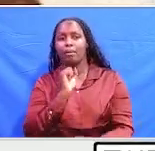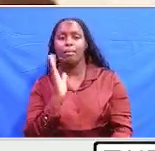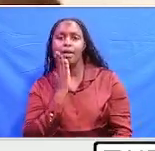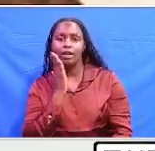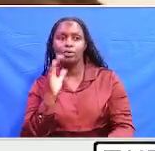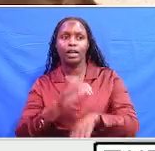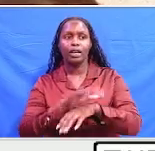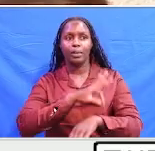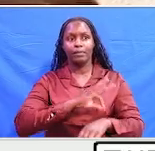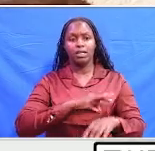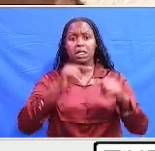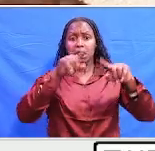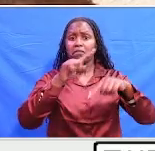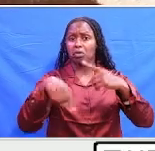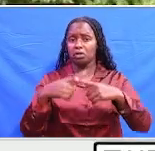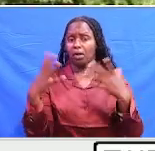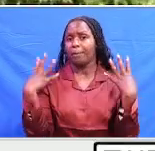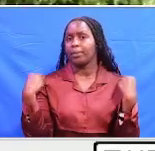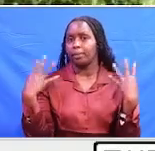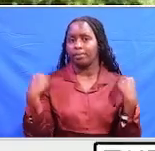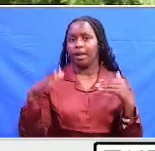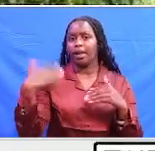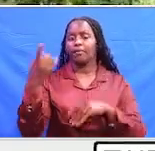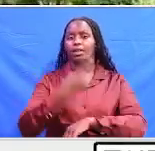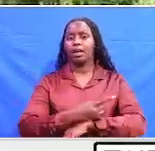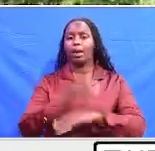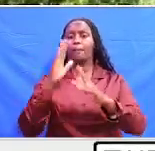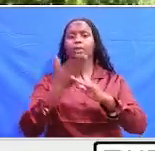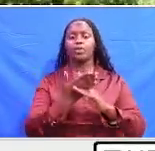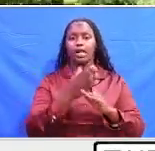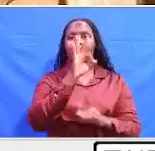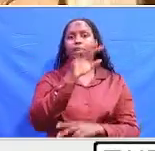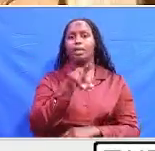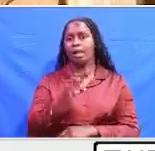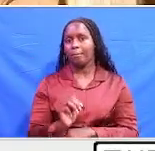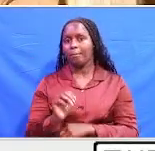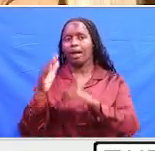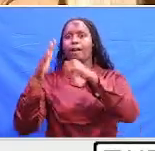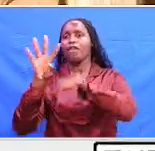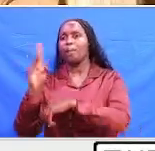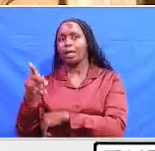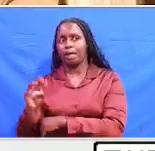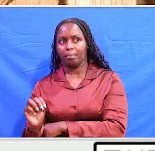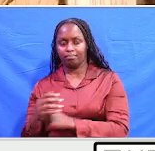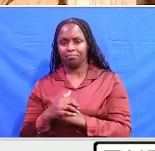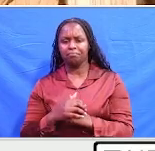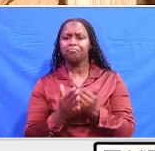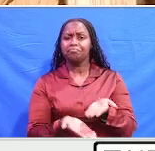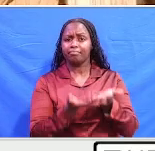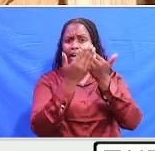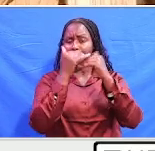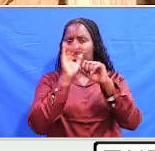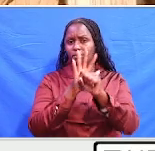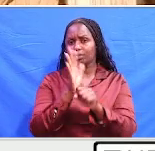Kosgei anaendelea kuchapa mazoezi kila siku kati ya saa 9 na saa 10 jioni. Kwa umri yao wanasaidia, kwa sababu